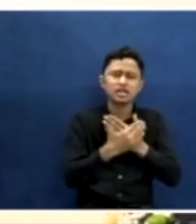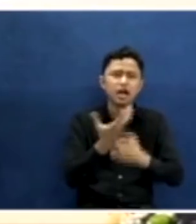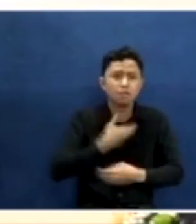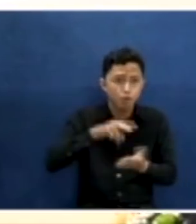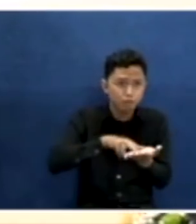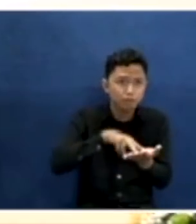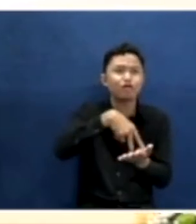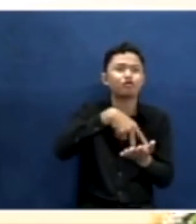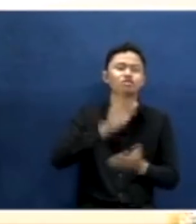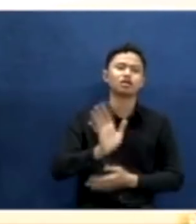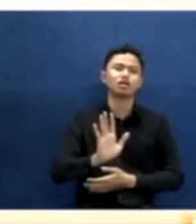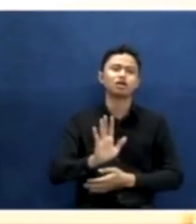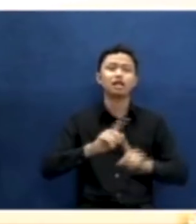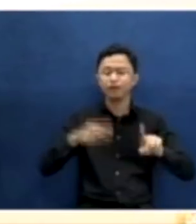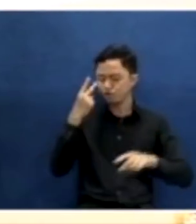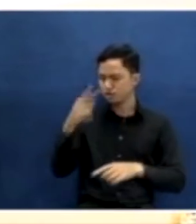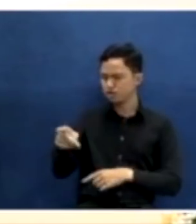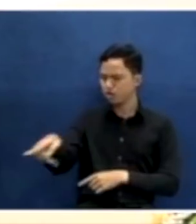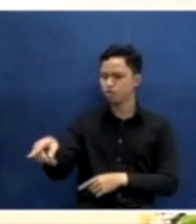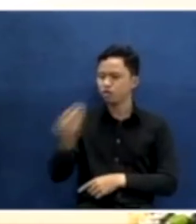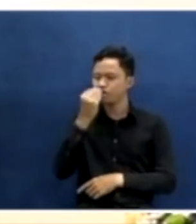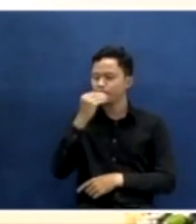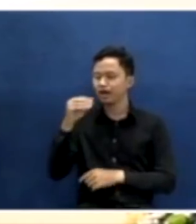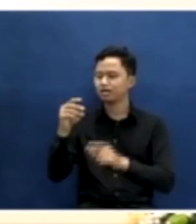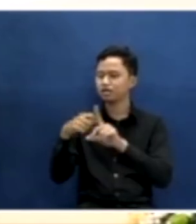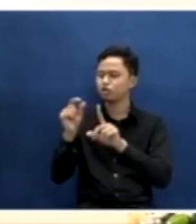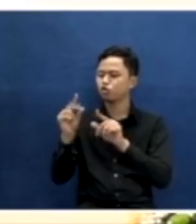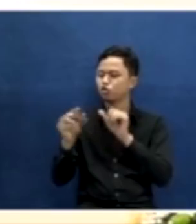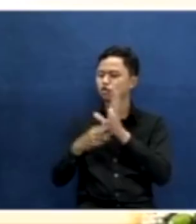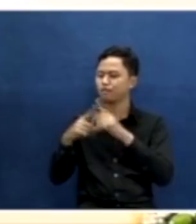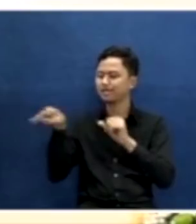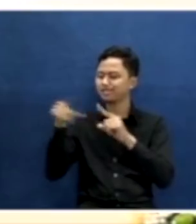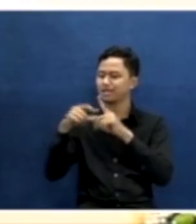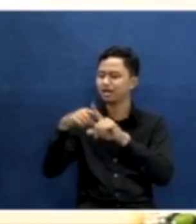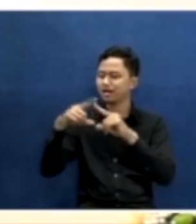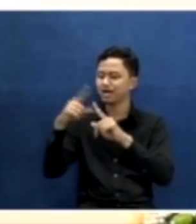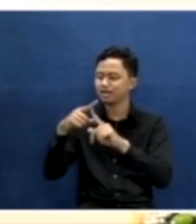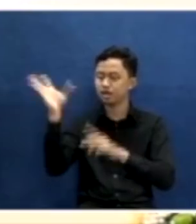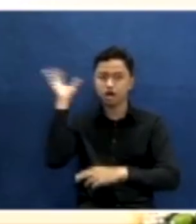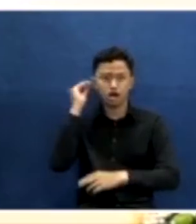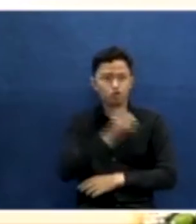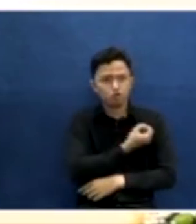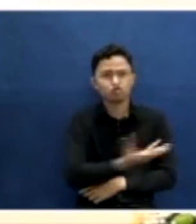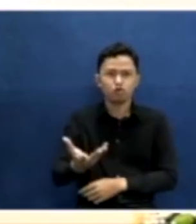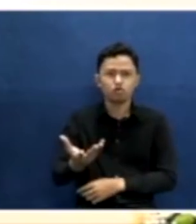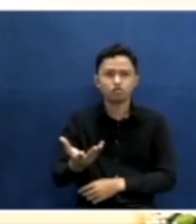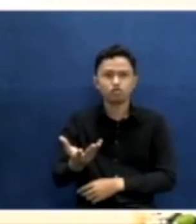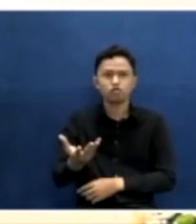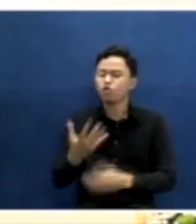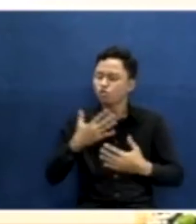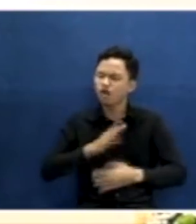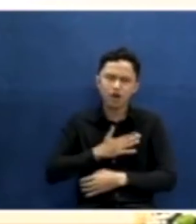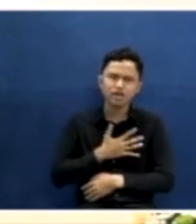tapi ternyata sayangnya nabi ketika mendapati Hasan dan Husain makan dari korban zakat maka kemudian Rasulullah alaihi wa sallam begitu sangat